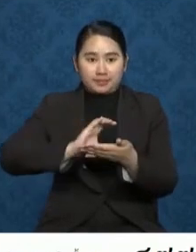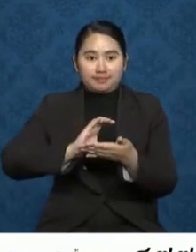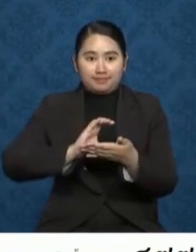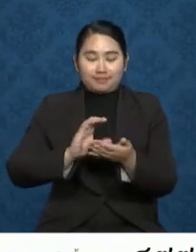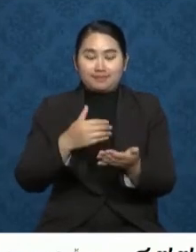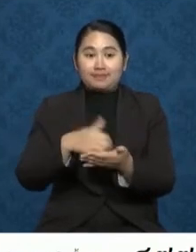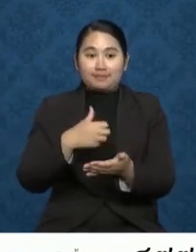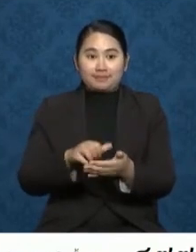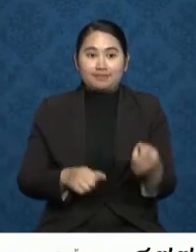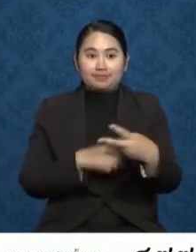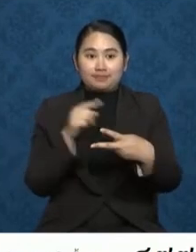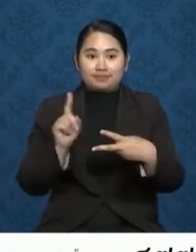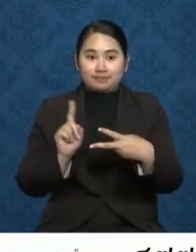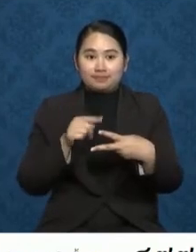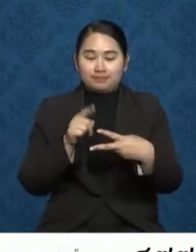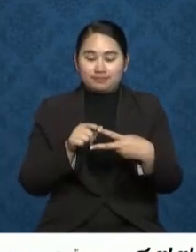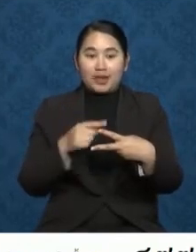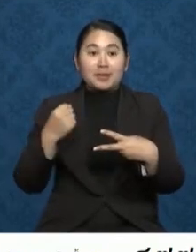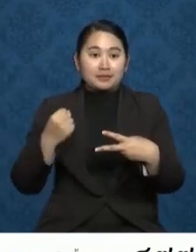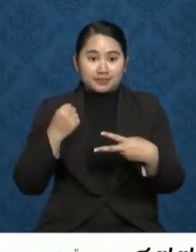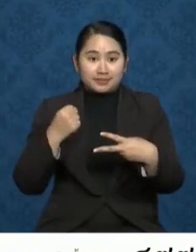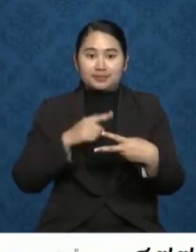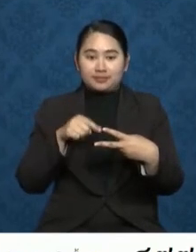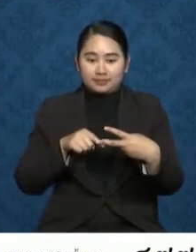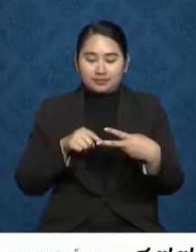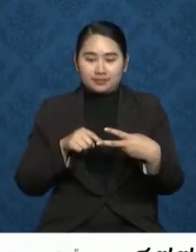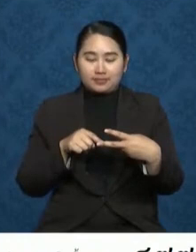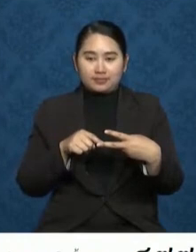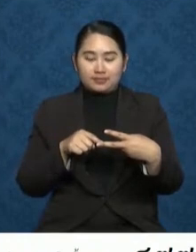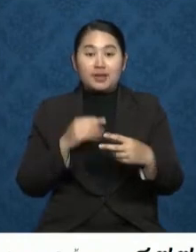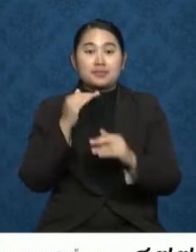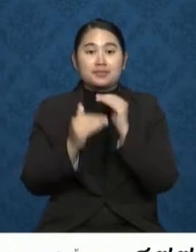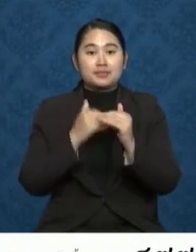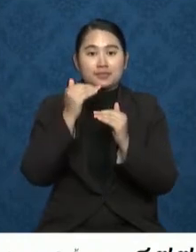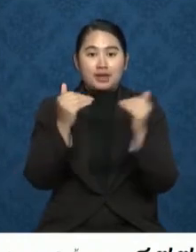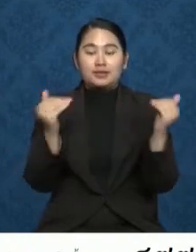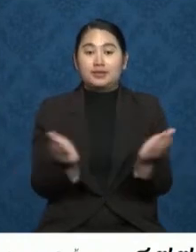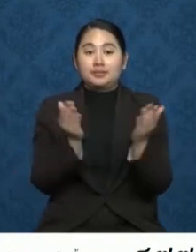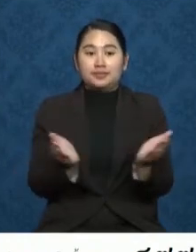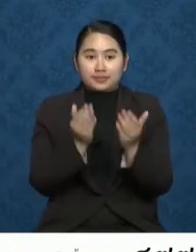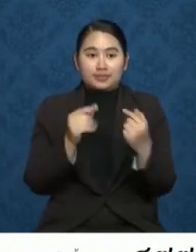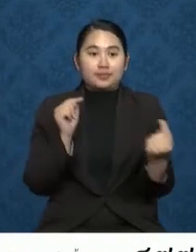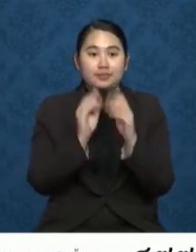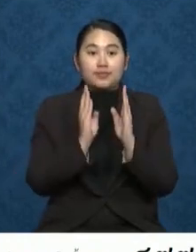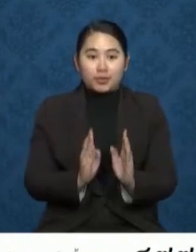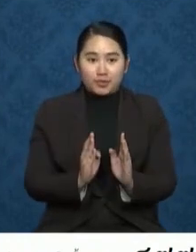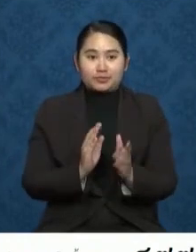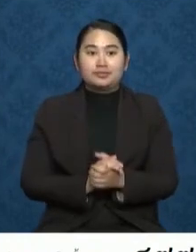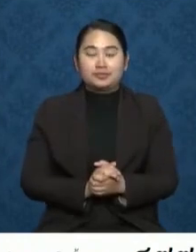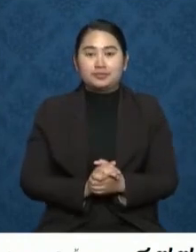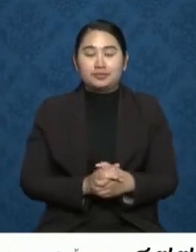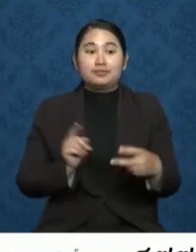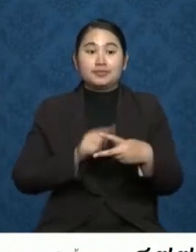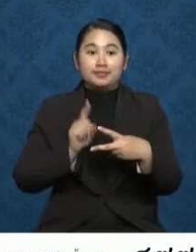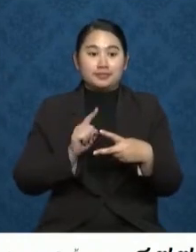2ตัวยุทธศาสตร์แรกยุทธศาสตร์ความมั่นคงยุทธศาสตร์ที่2ยุทธศาสตร์ด้านการพัฒนาและเสริมสร้างศักยภาพทรัพยากรมนุษย์สำหรับยุทธ